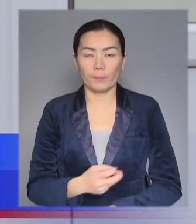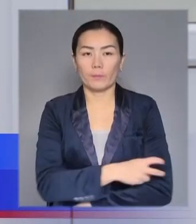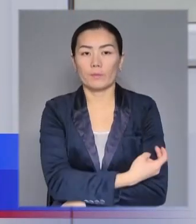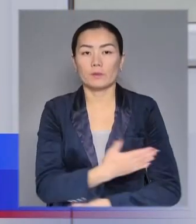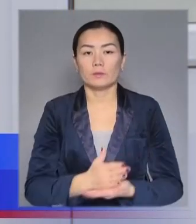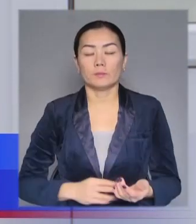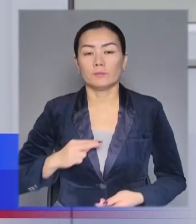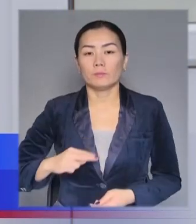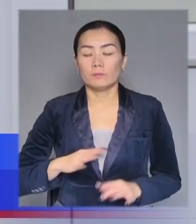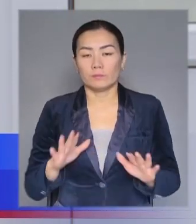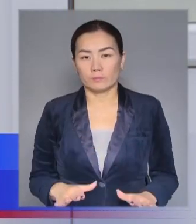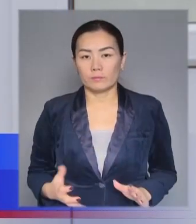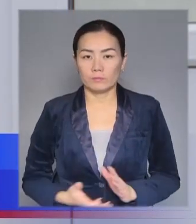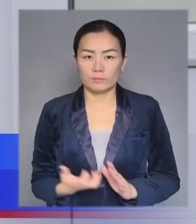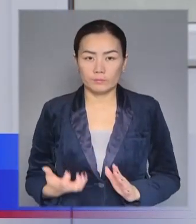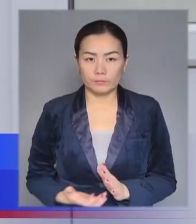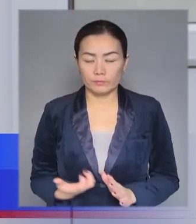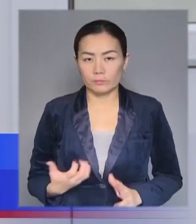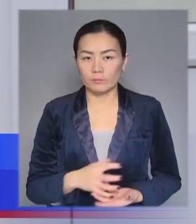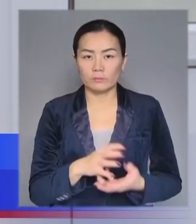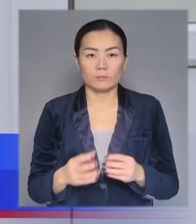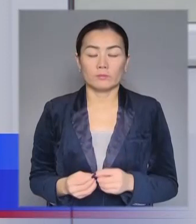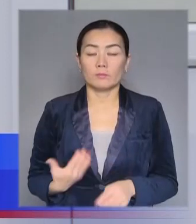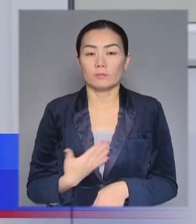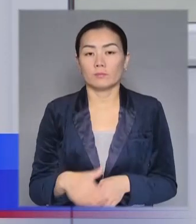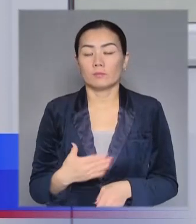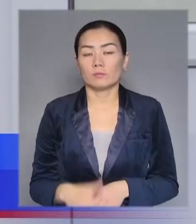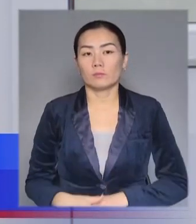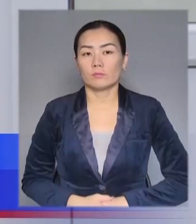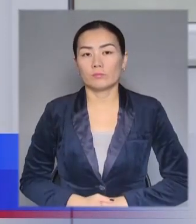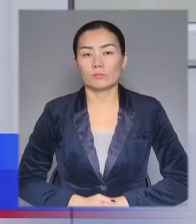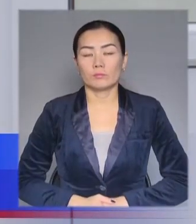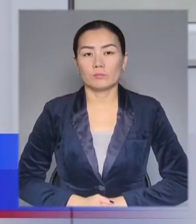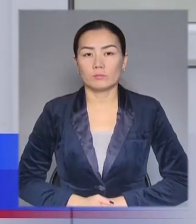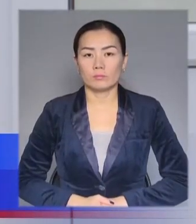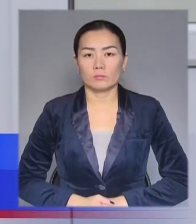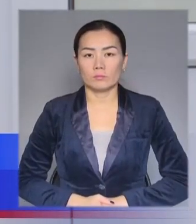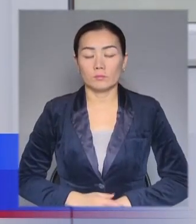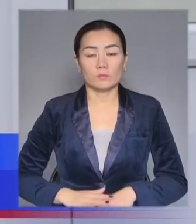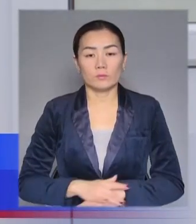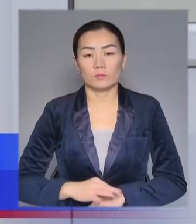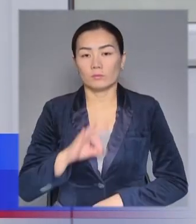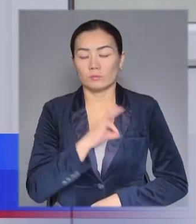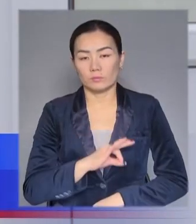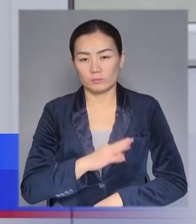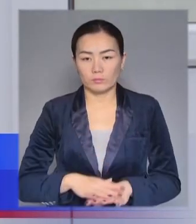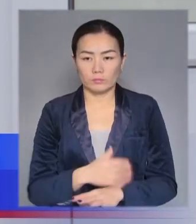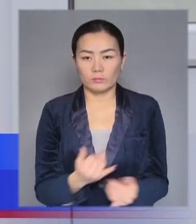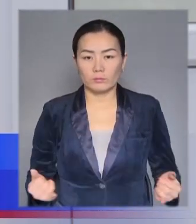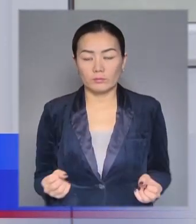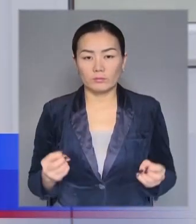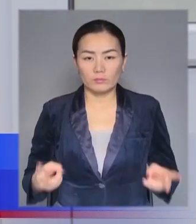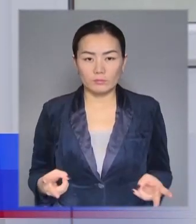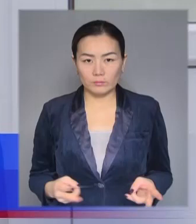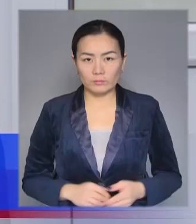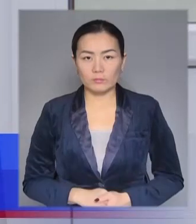медициналық қызмет көрсету орындары жетіспей жатыр. Соның бәріне кезең-кезеңіменен мынау халықтың игілігіне, халыққа қызмет көрсету